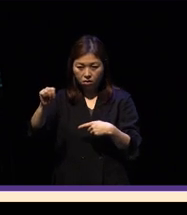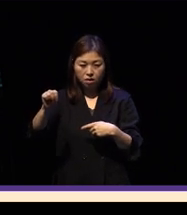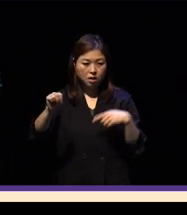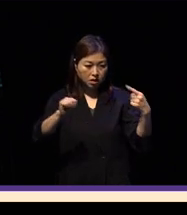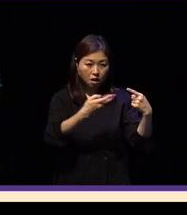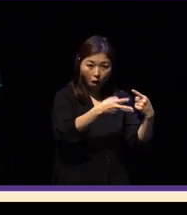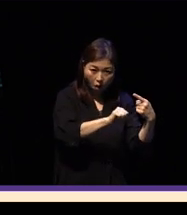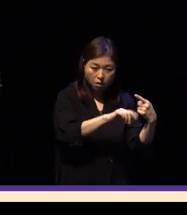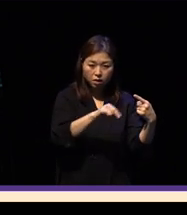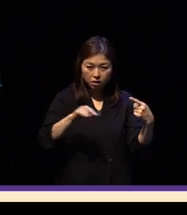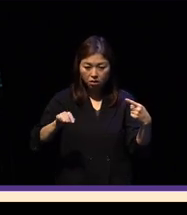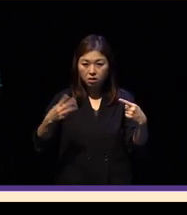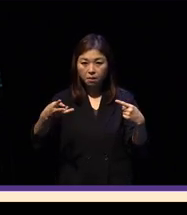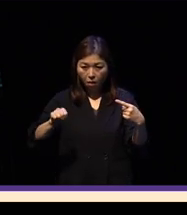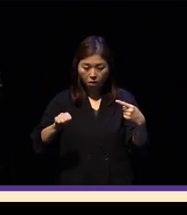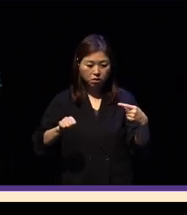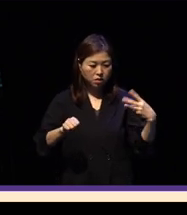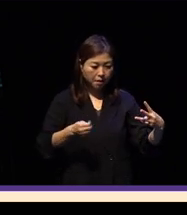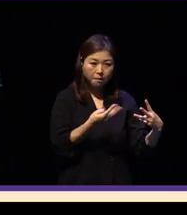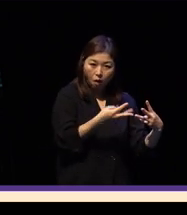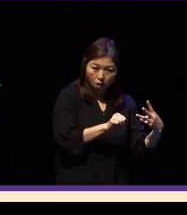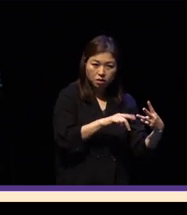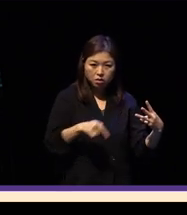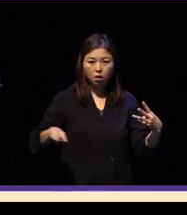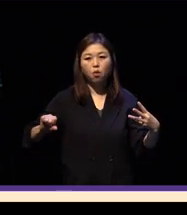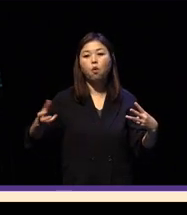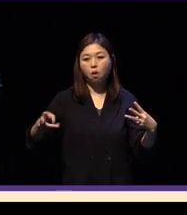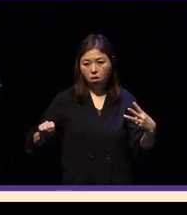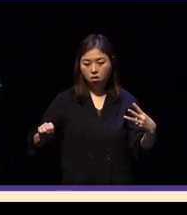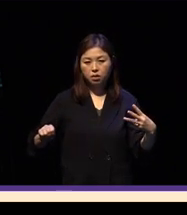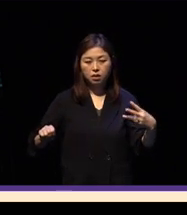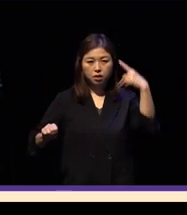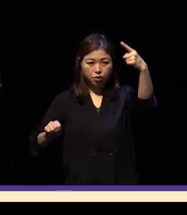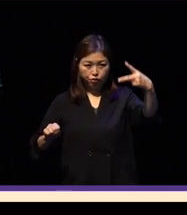원까지, 그리고 3억 원에서 5억 원까지 해서